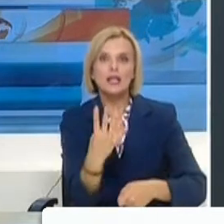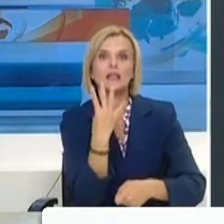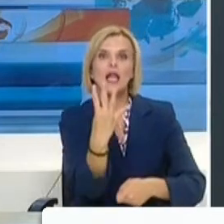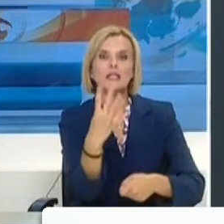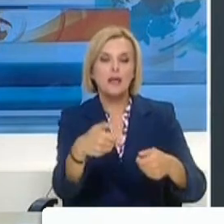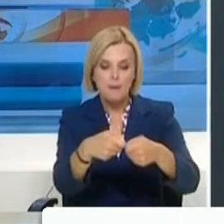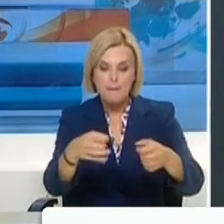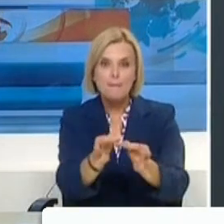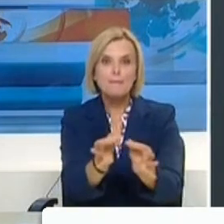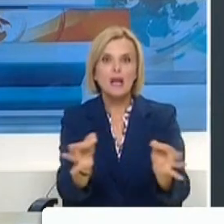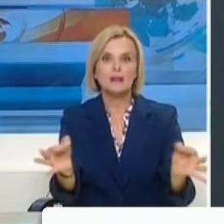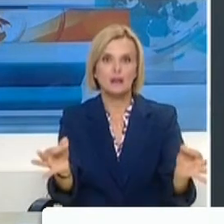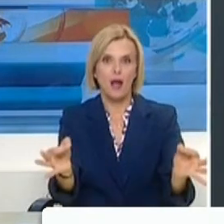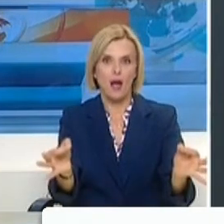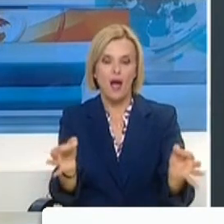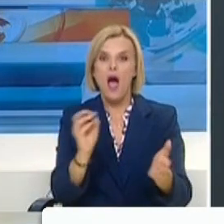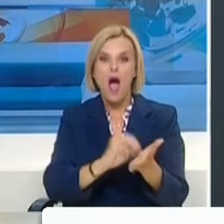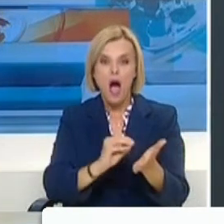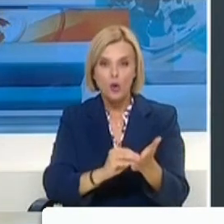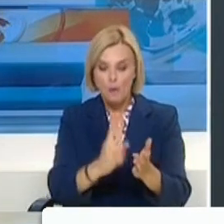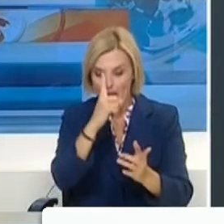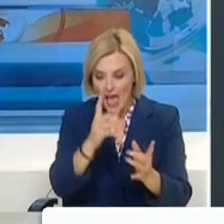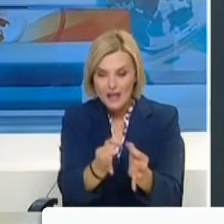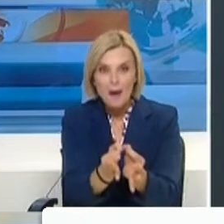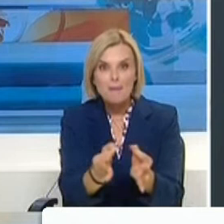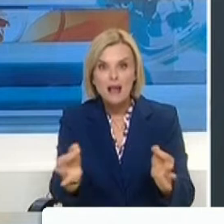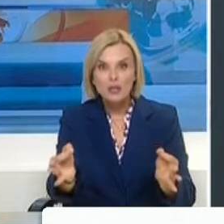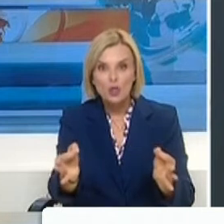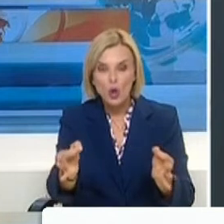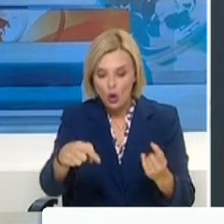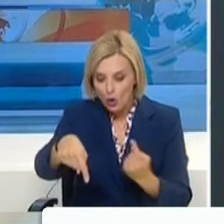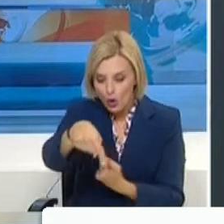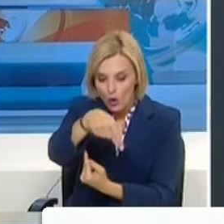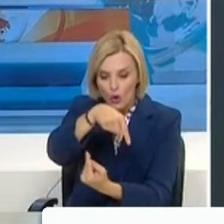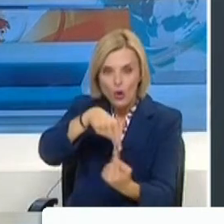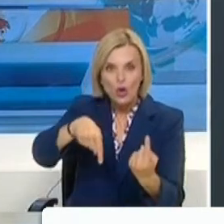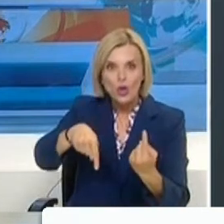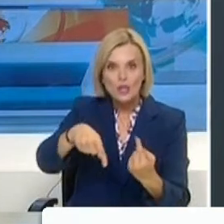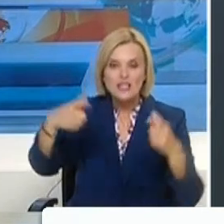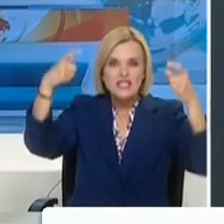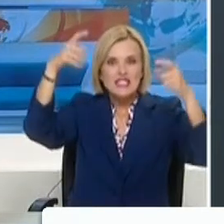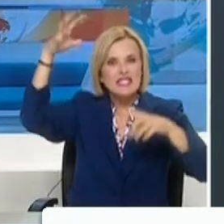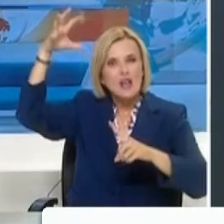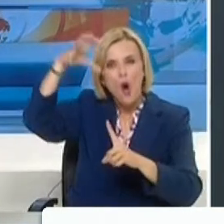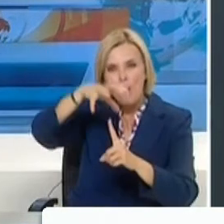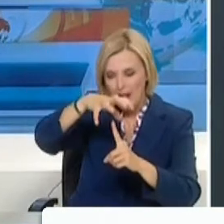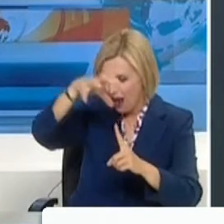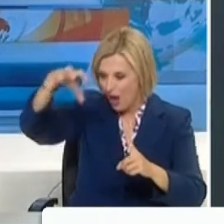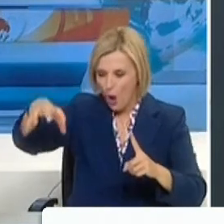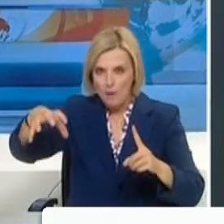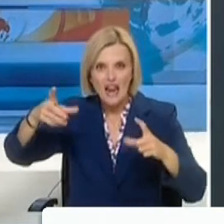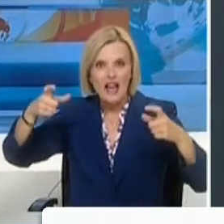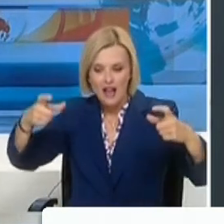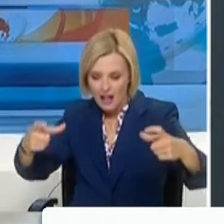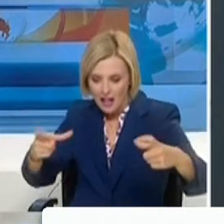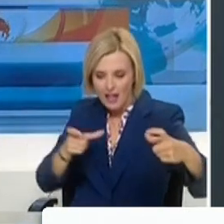4 μέτρα, ενώ ορίζεται και η ελάχιστη απόσταση ενός μέτρου μεταξύ της περιμέτρου του σκιάστρου των δύο ομπρελών.